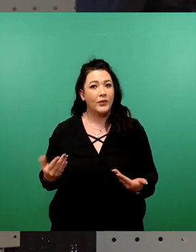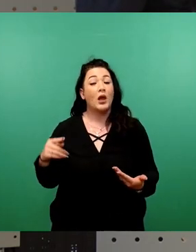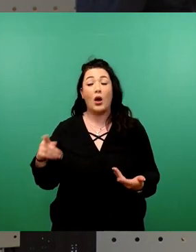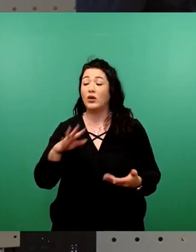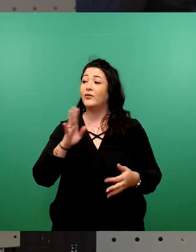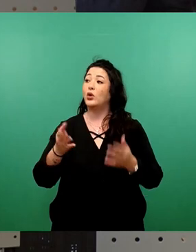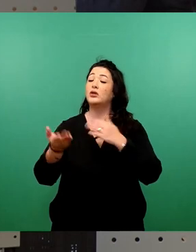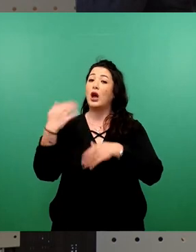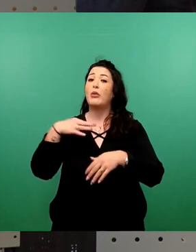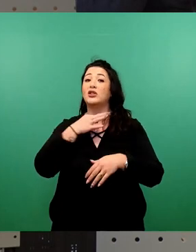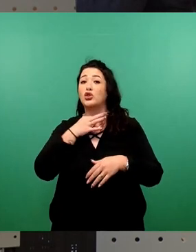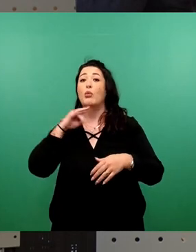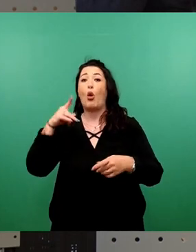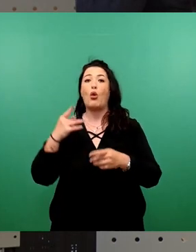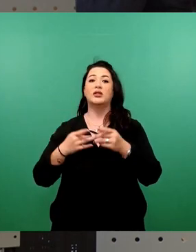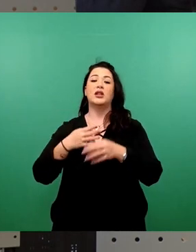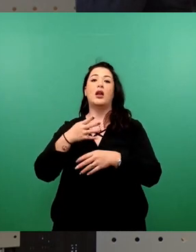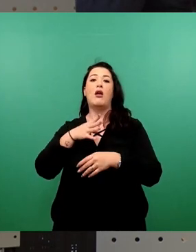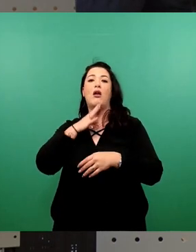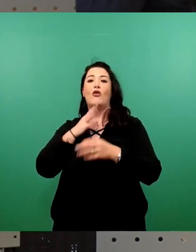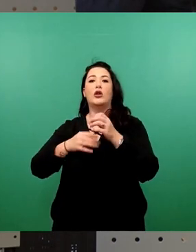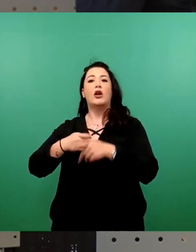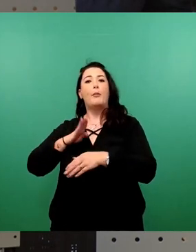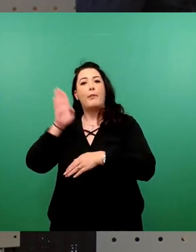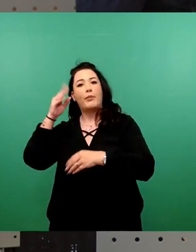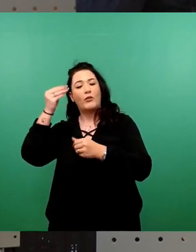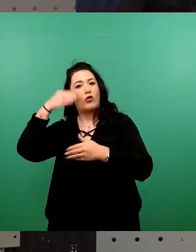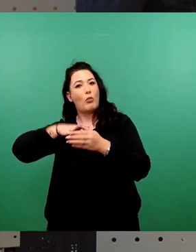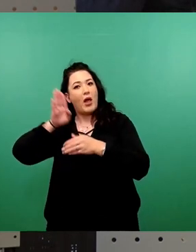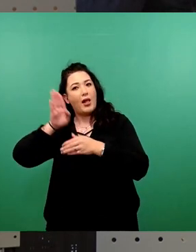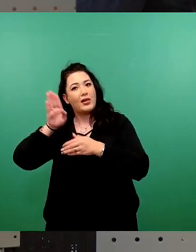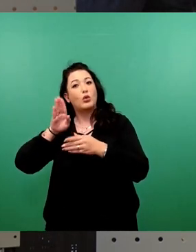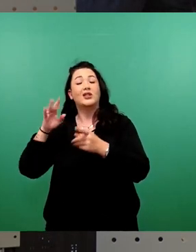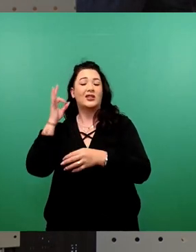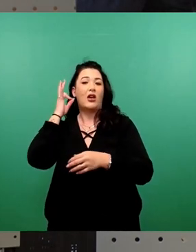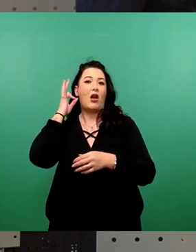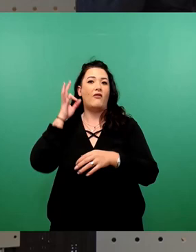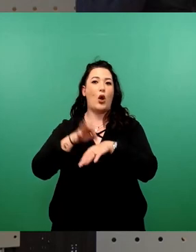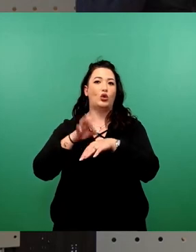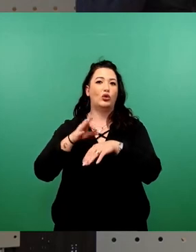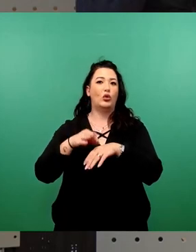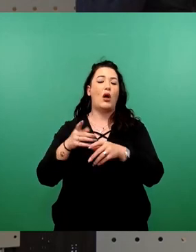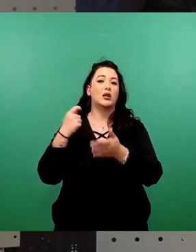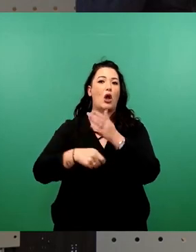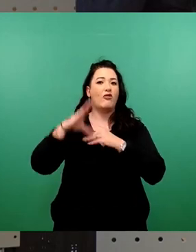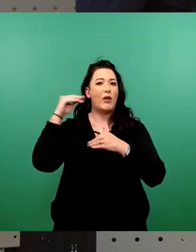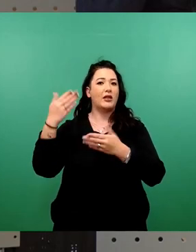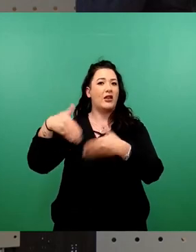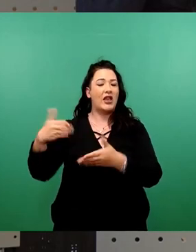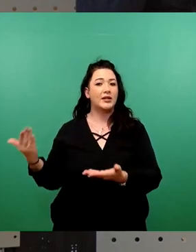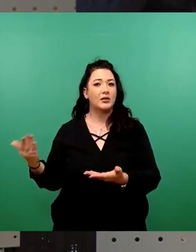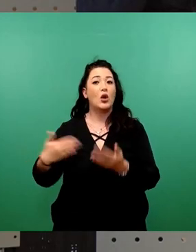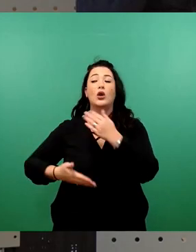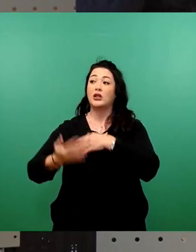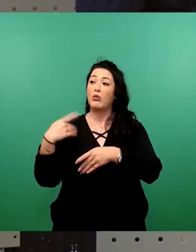sämtlichen Fraktionen in diesem Rat angeht. Und das war ja nun wirklich eindeutig Frau Dr. Kaufmann. Und Herr Scholbach hat darauf hingewiesen, die Gemeindeordnung sagt,